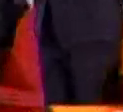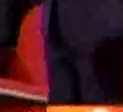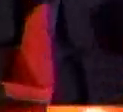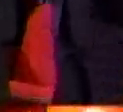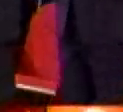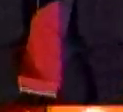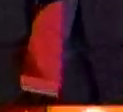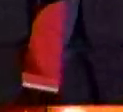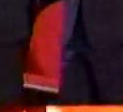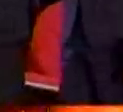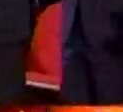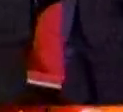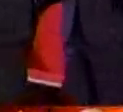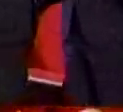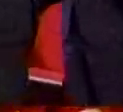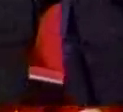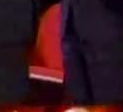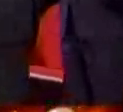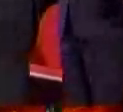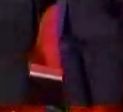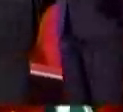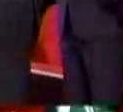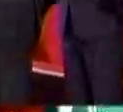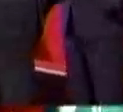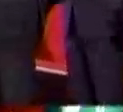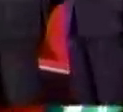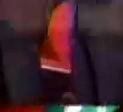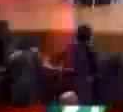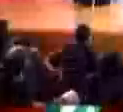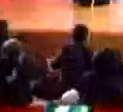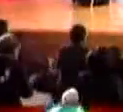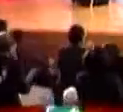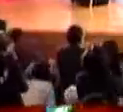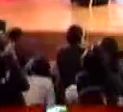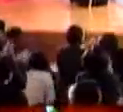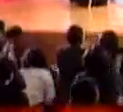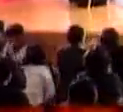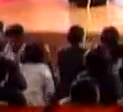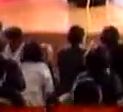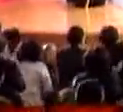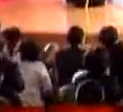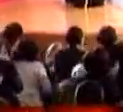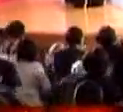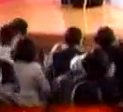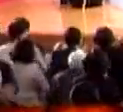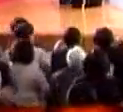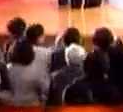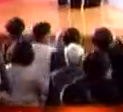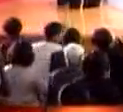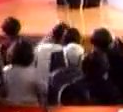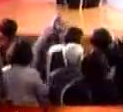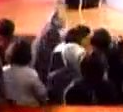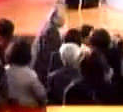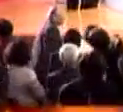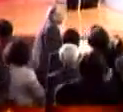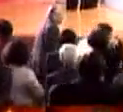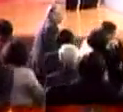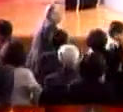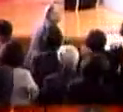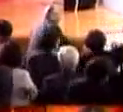哈。就困起来，哈吉不要得，继续锁定大话新闻，祝您晚安，谢谢大家，我们再会了，拜拜。谢谢，谢谢。